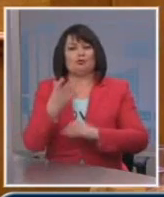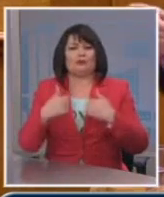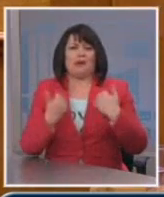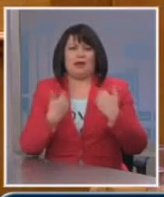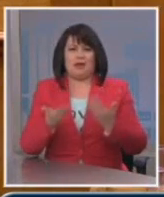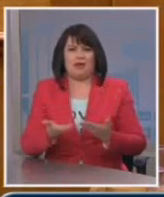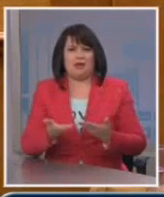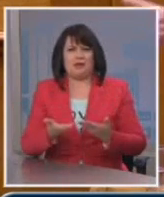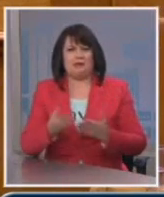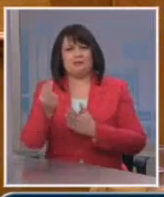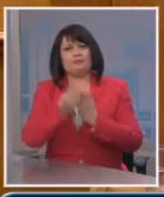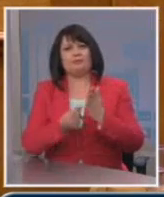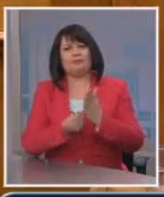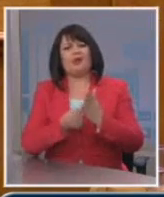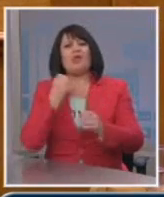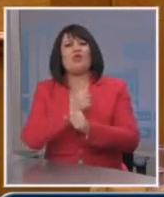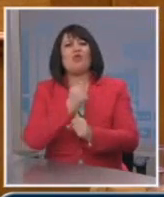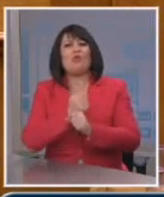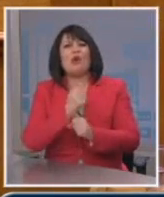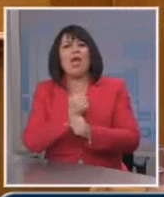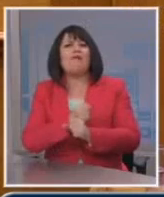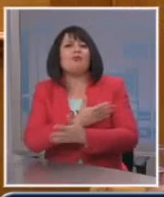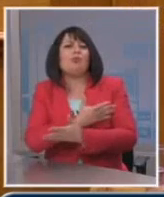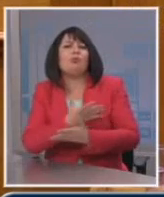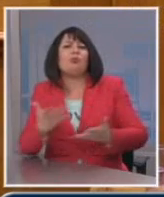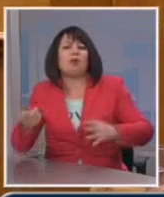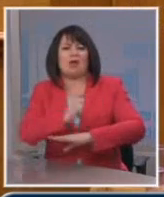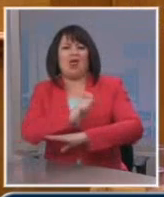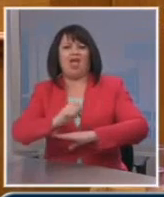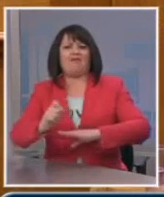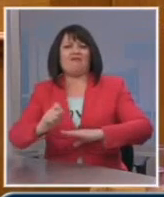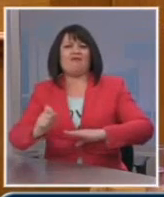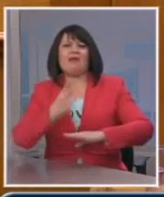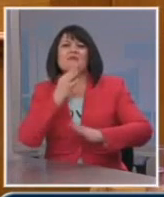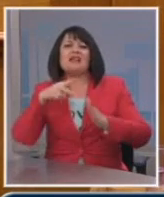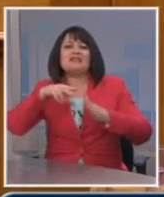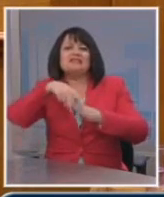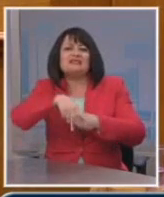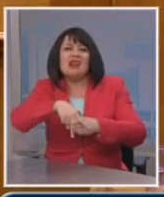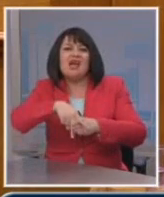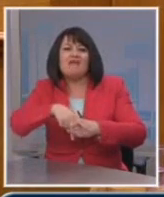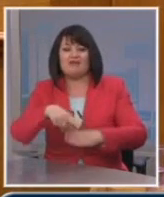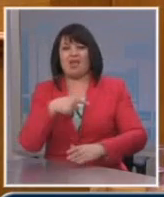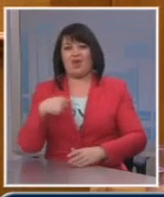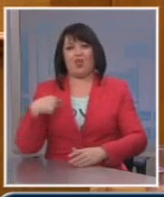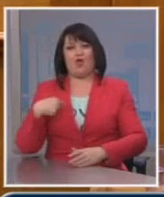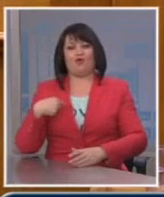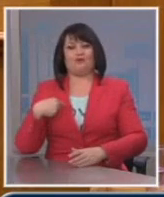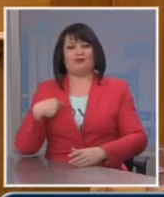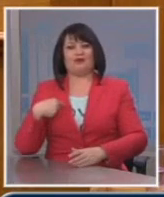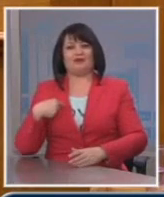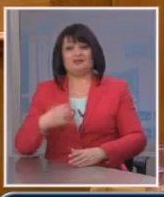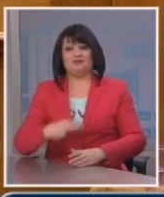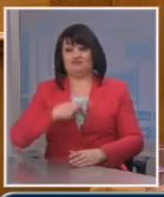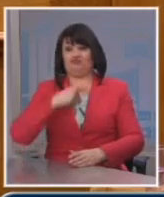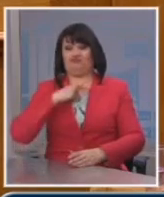φορές δουλεύουν σε αυτές τις γαλέρες, κάτι τεράστια γραφεία. Οι εργοδότες τους ήταν πρώτοι βεβαίως στις διαδηλώσεις της γραβάτας.